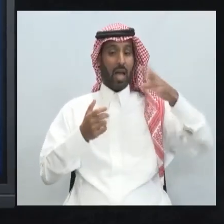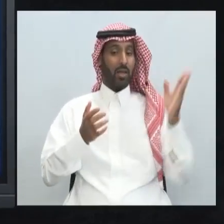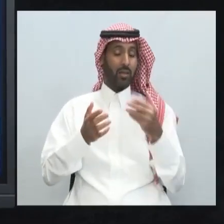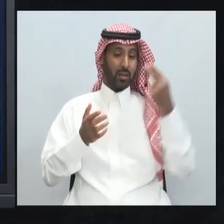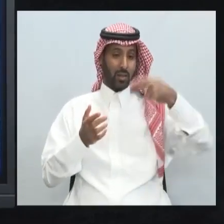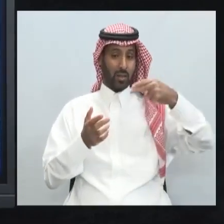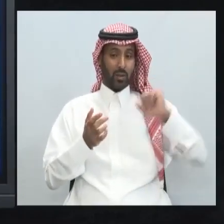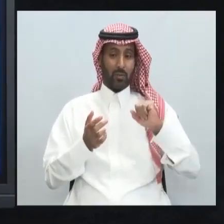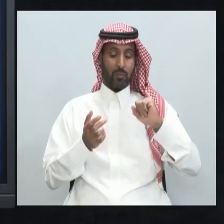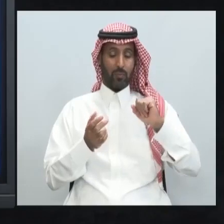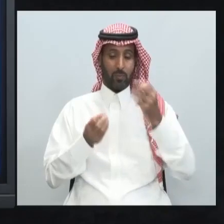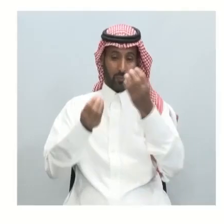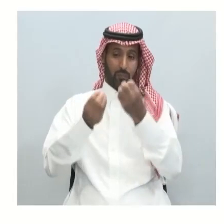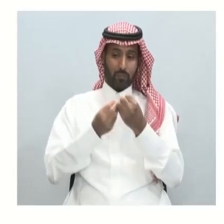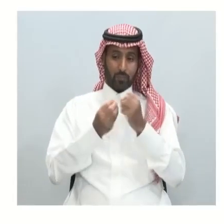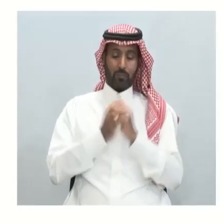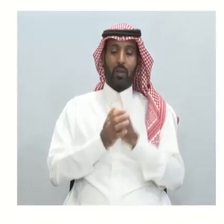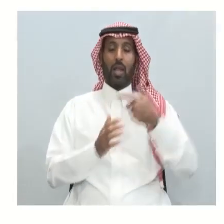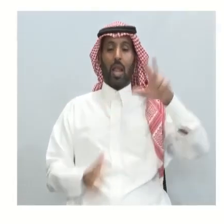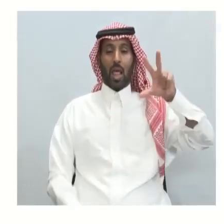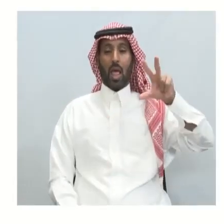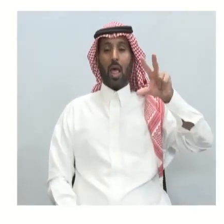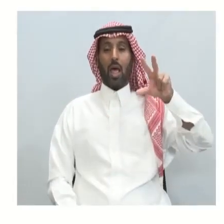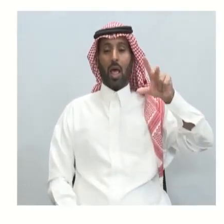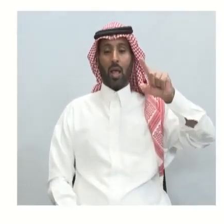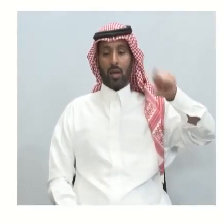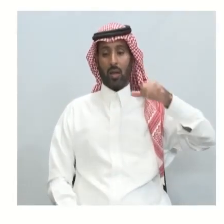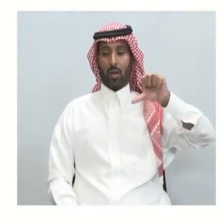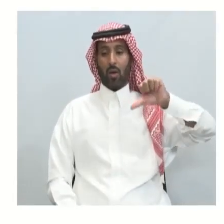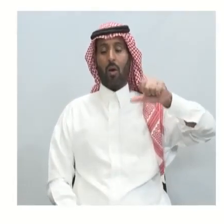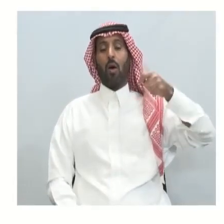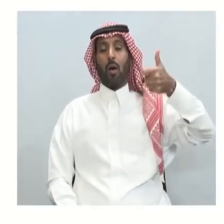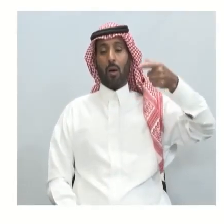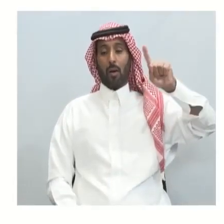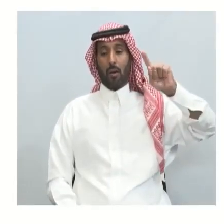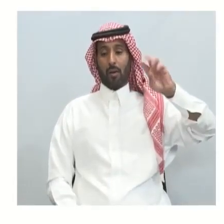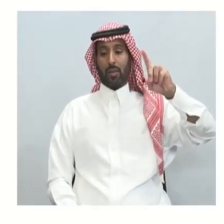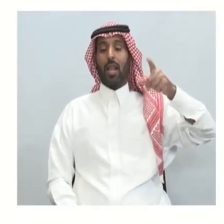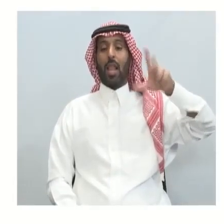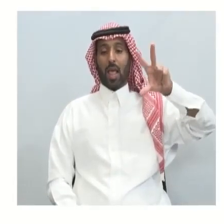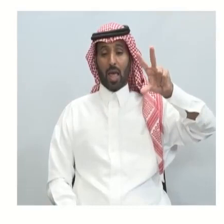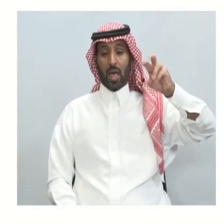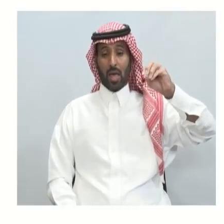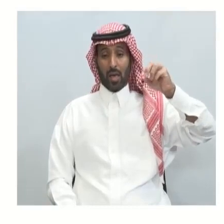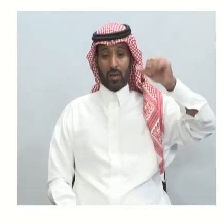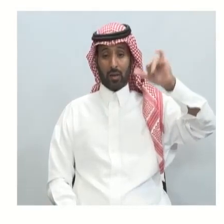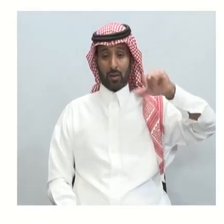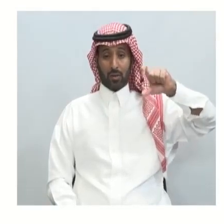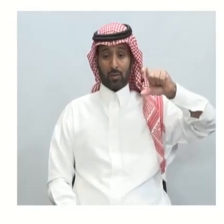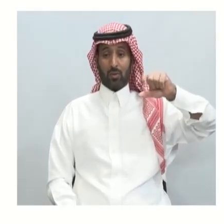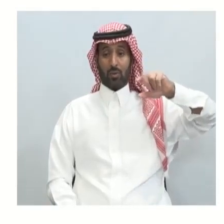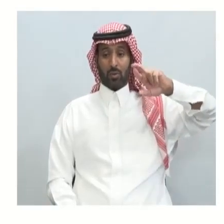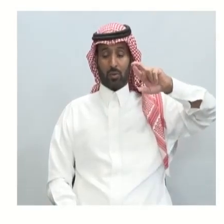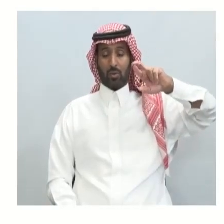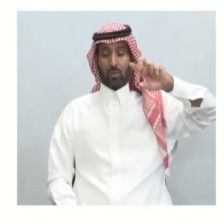هيدروجينيه تتوفر لابد ان يتوفر فيها الهيدروجين اذا هي لاحظ اقوى الروابط وتتكون بين